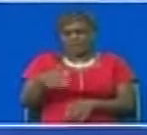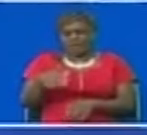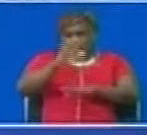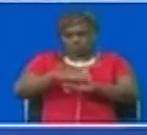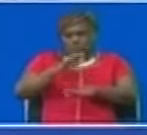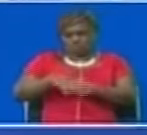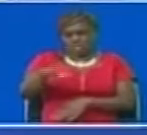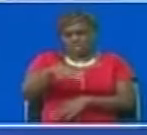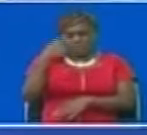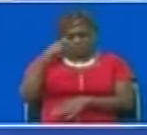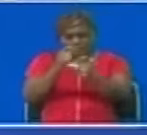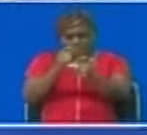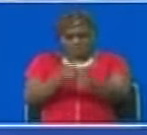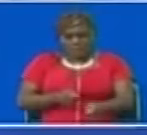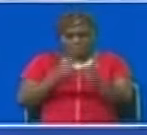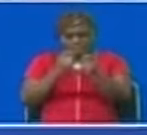basket.